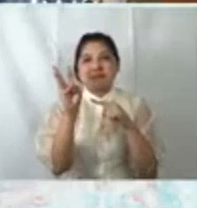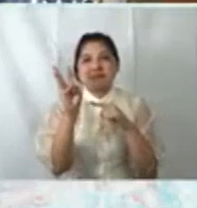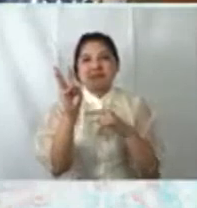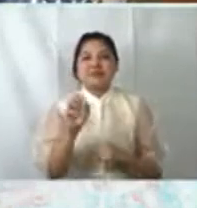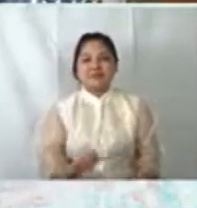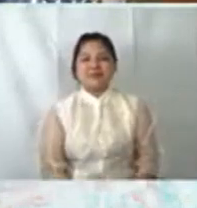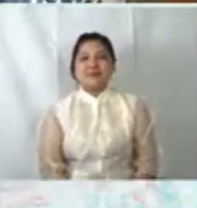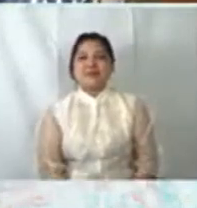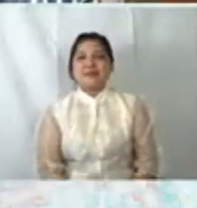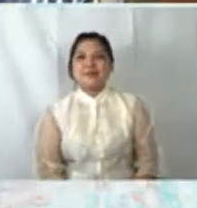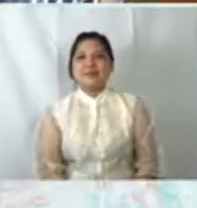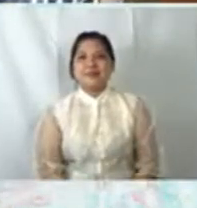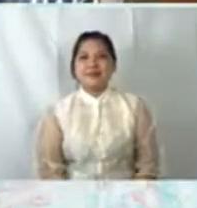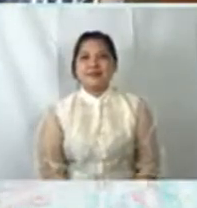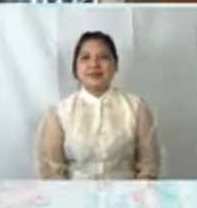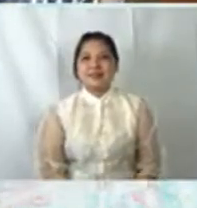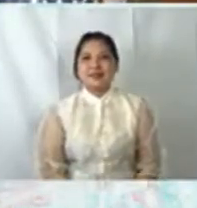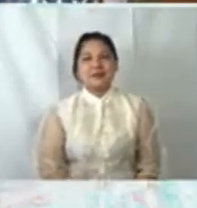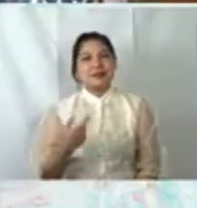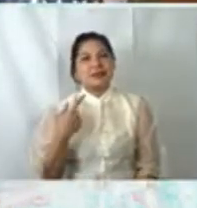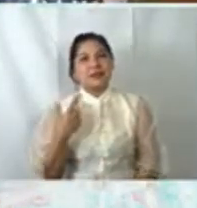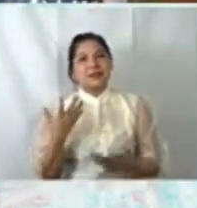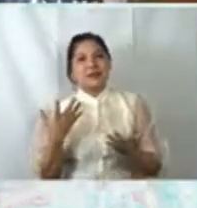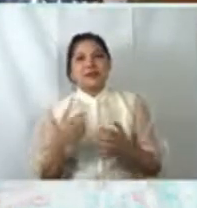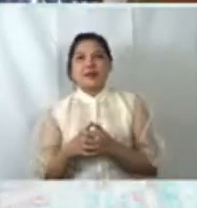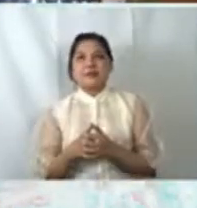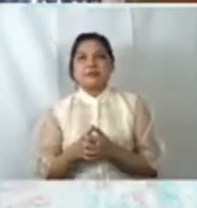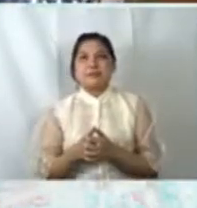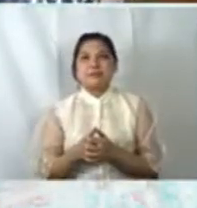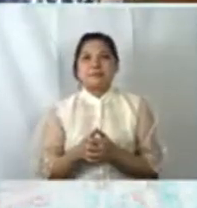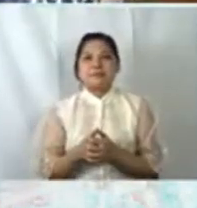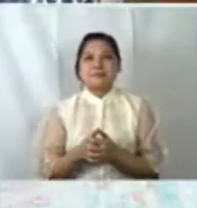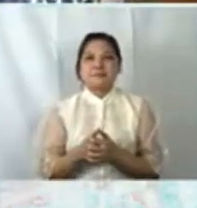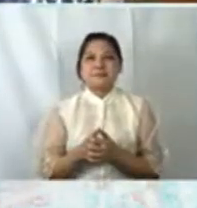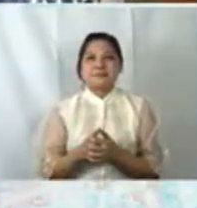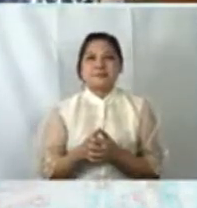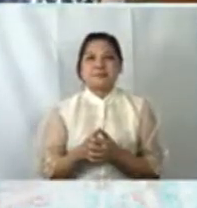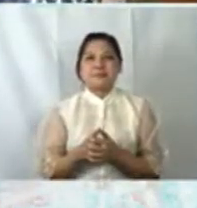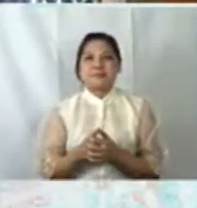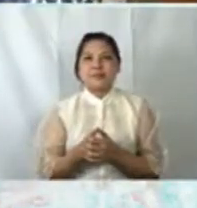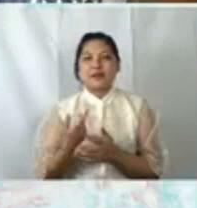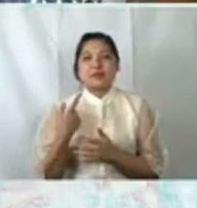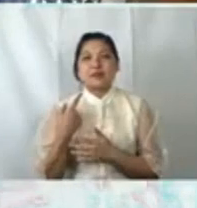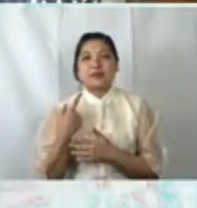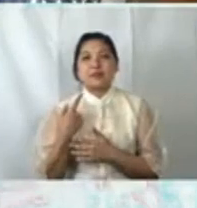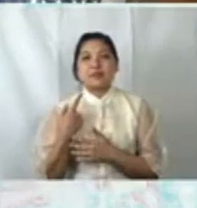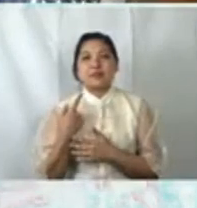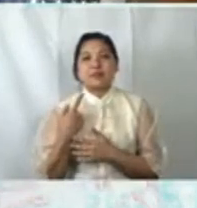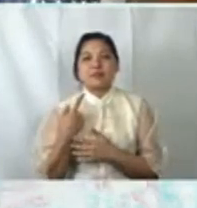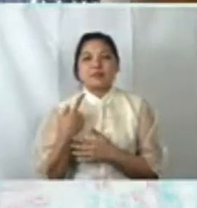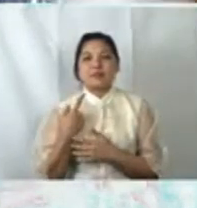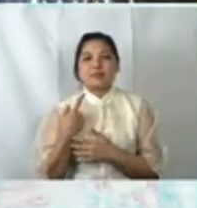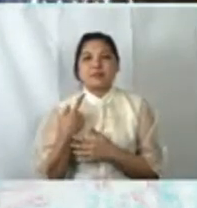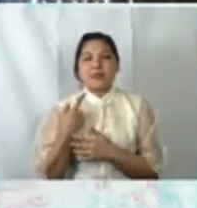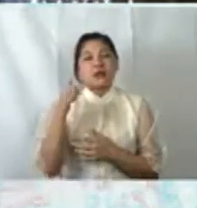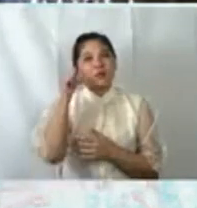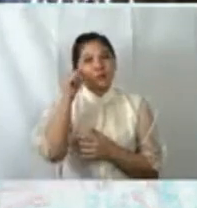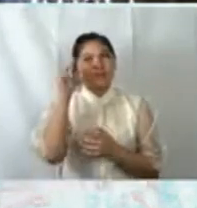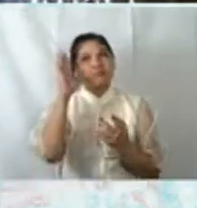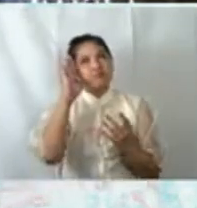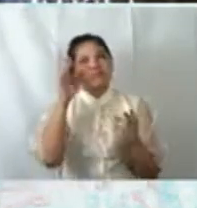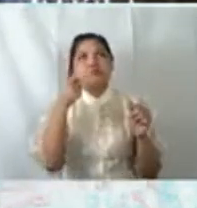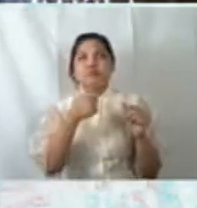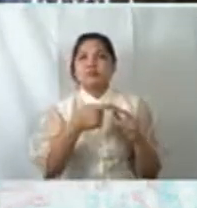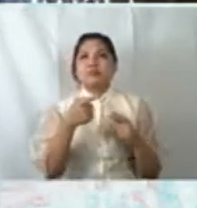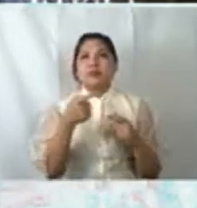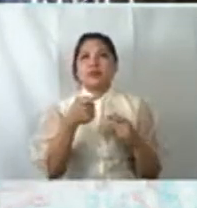mayroong 'yan sa Pamitinan Cave. Nandiyan yung kay Andres Bonifacio,